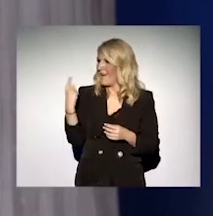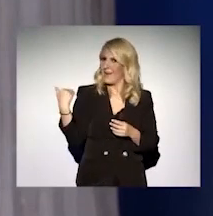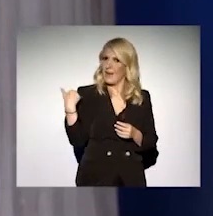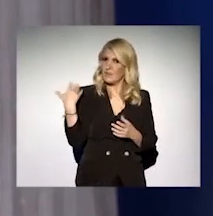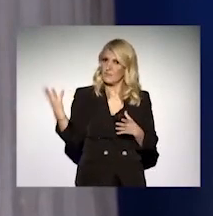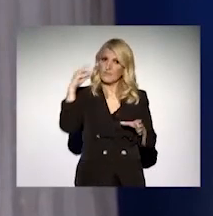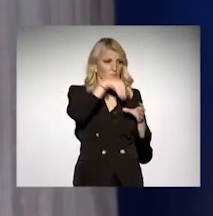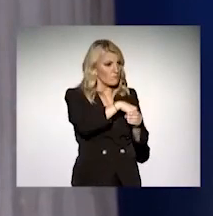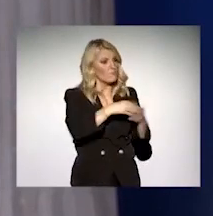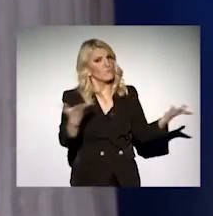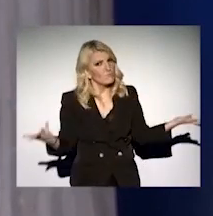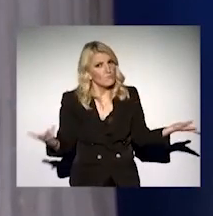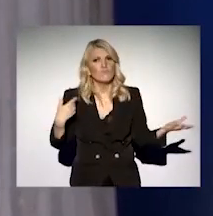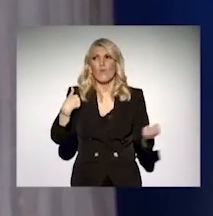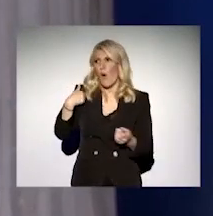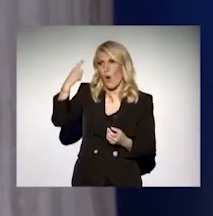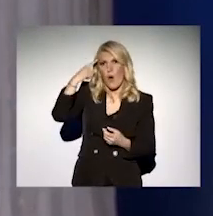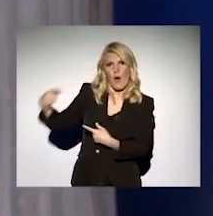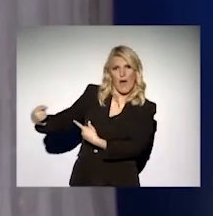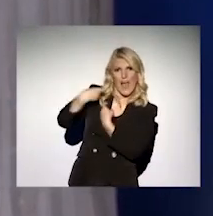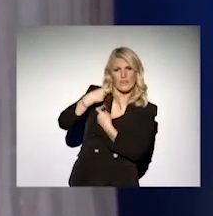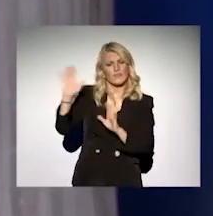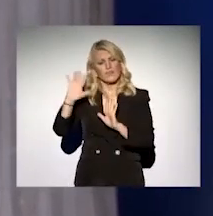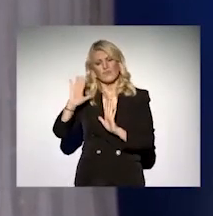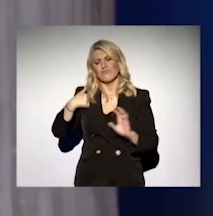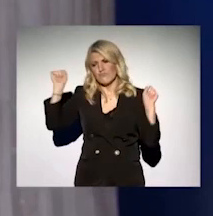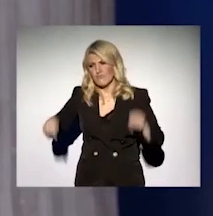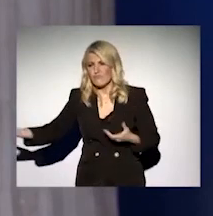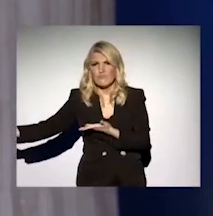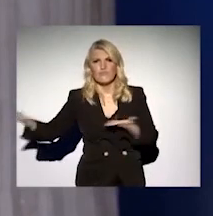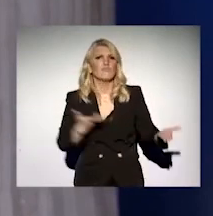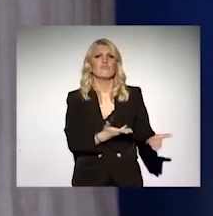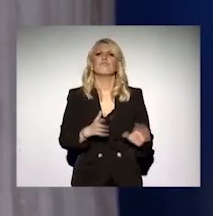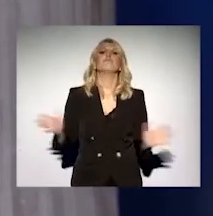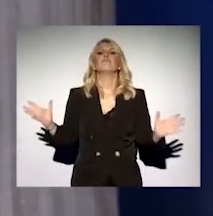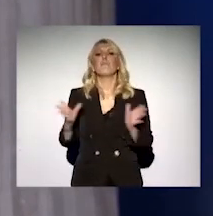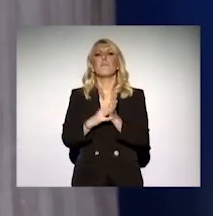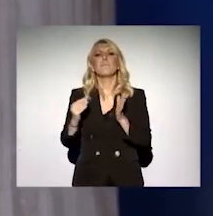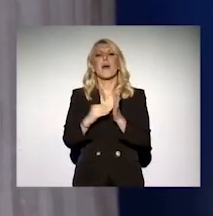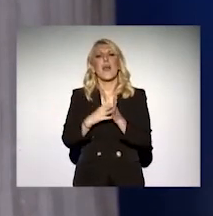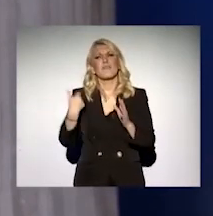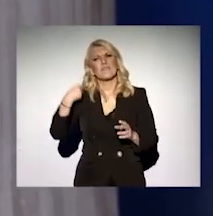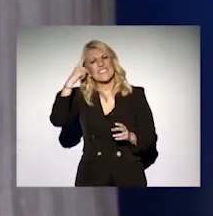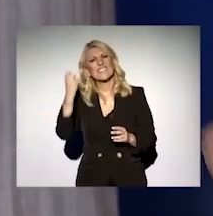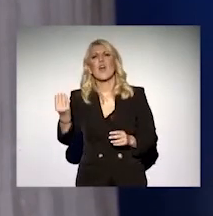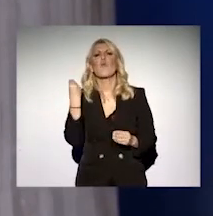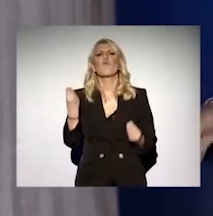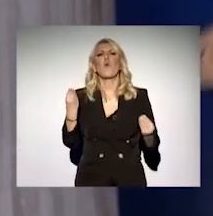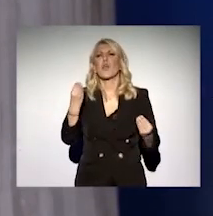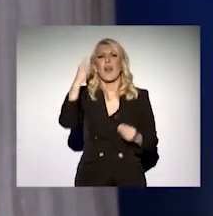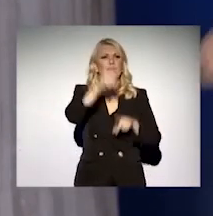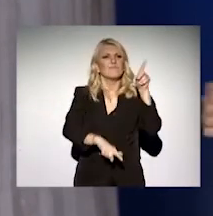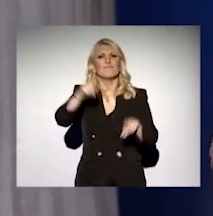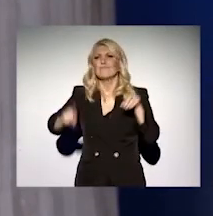ίδια στιγμή, εκτός από τις κολοτούμπες, δεν πάω τώρα στα εθνικά θέματα, στις επιχειρήσεις του ναυτικού